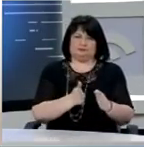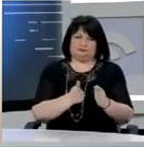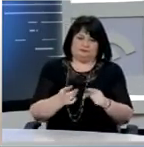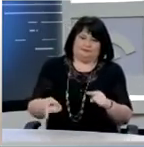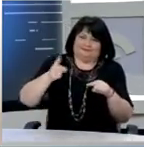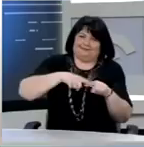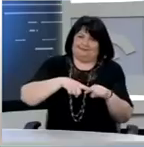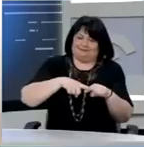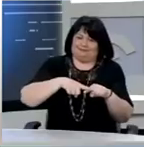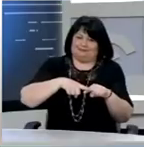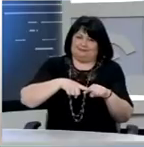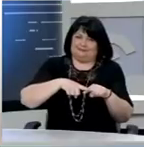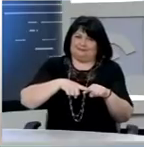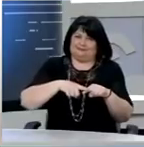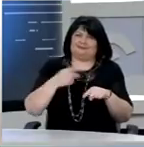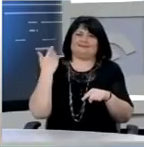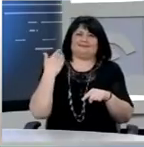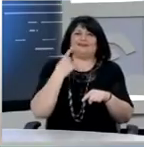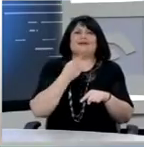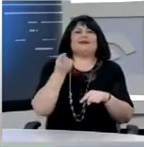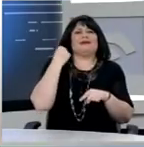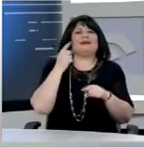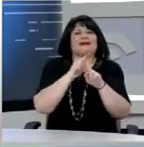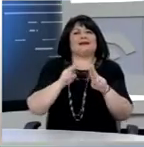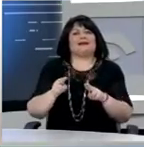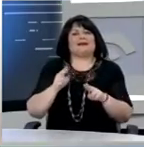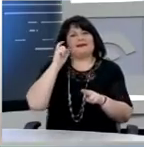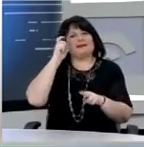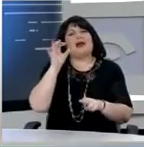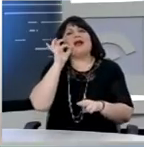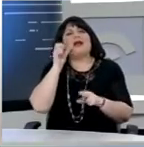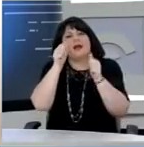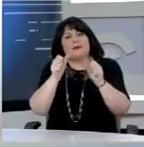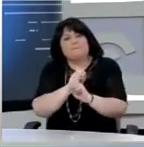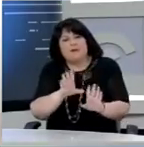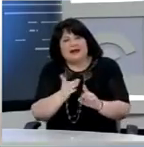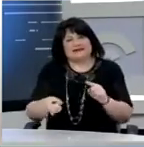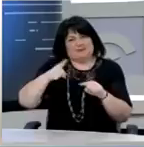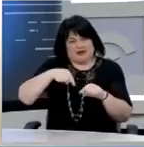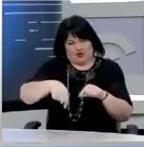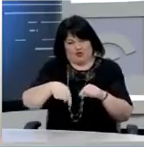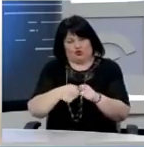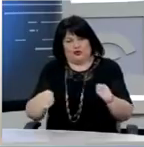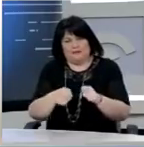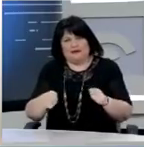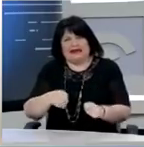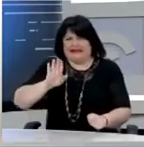συμπλήρωμα εκείνων που ανακοινώθηκαν πέρυσι στην Διεθνή Έκθεση Θεσσαλονίκης, από την άλλη δεν είναι και τα